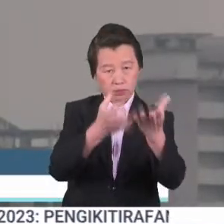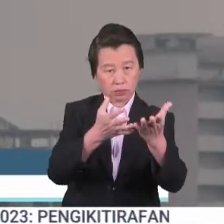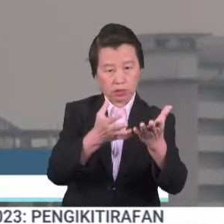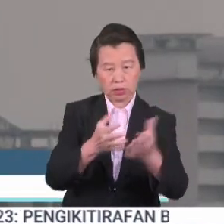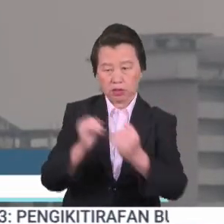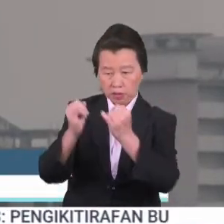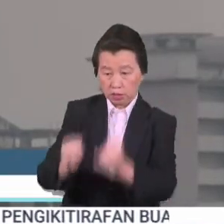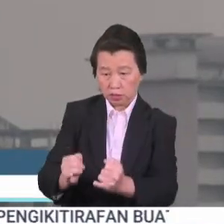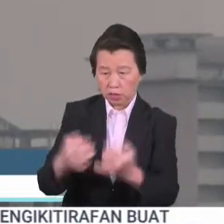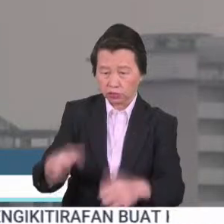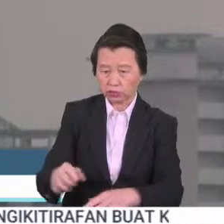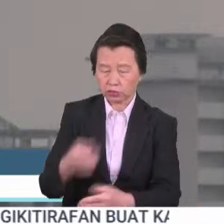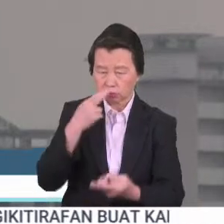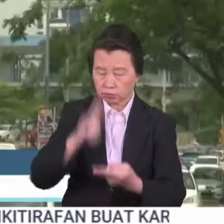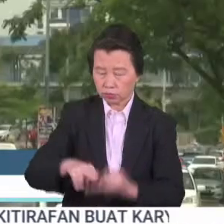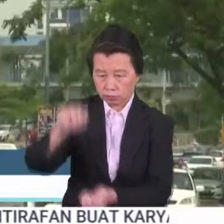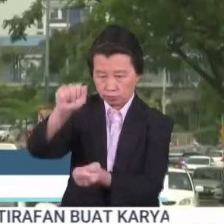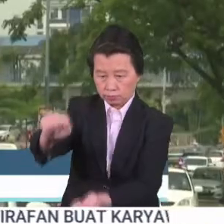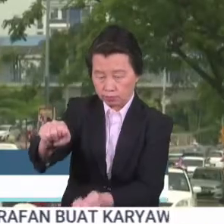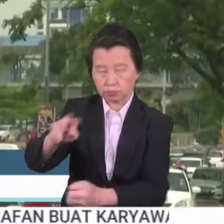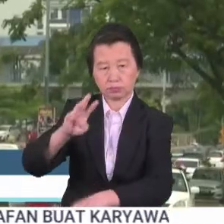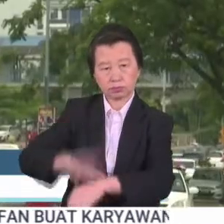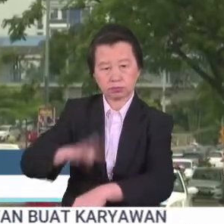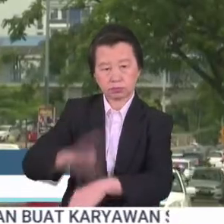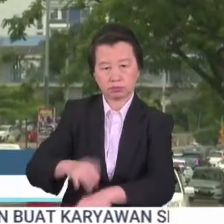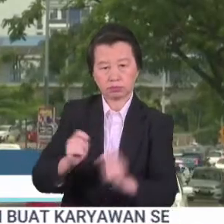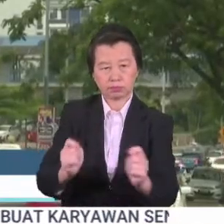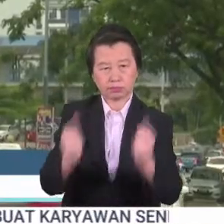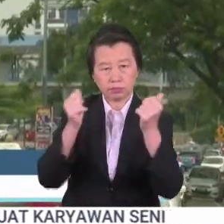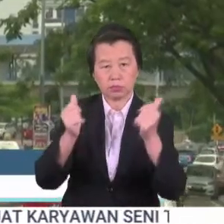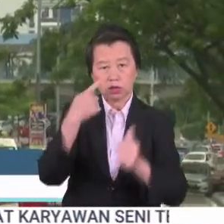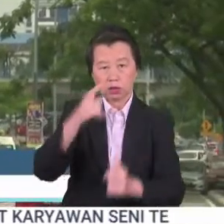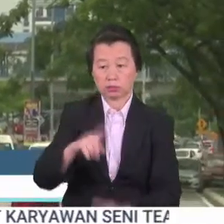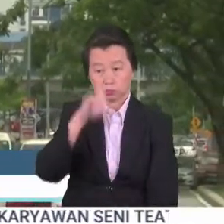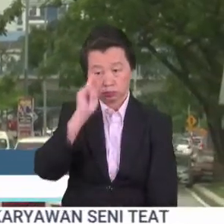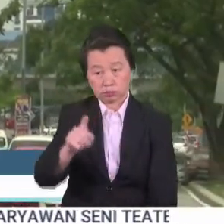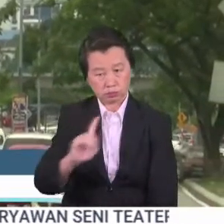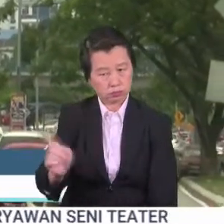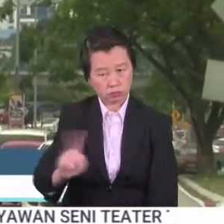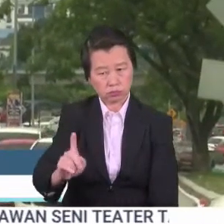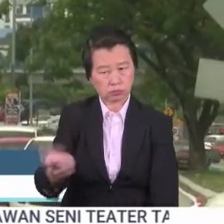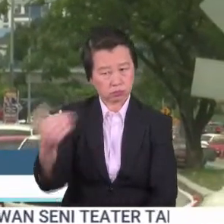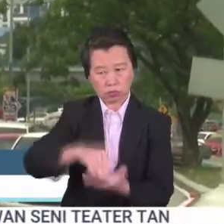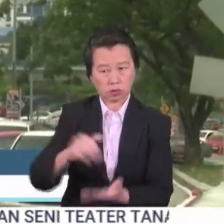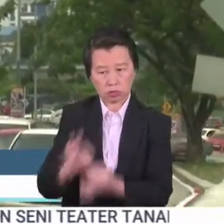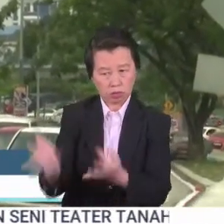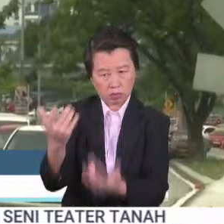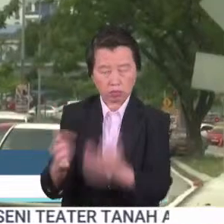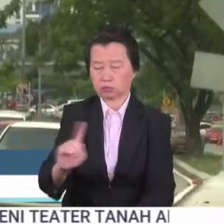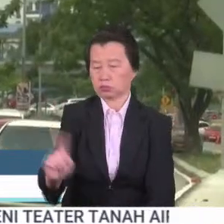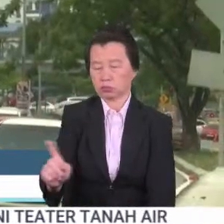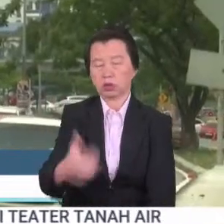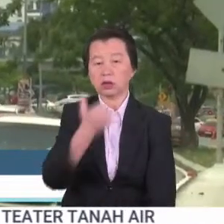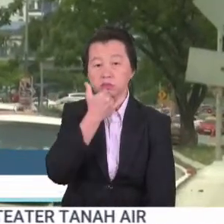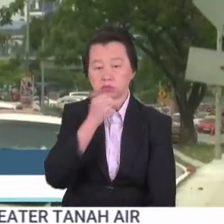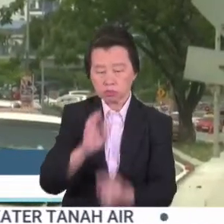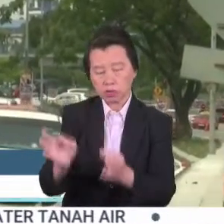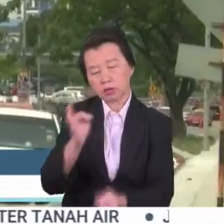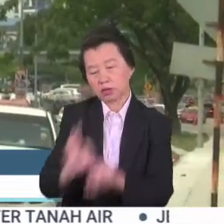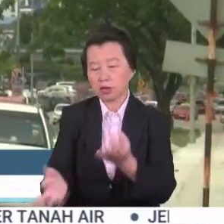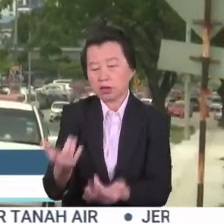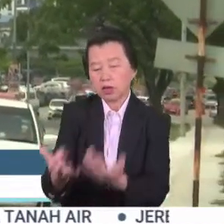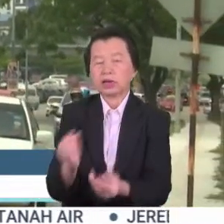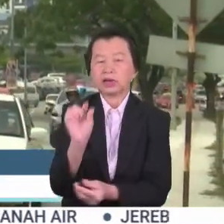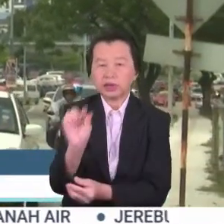individu terlibat telah diberi notis amaran serta-merta bagi memastikan kes tidak berulang kesalahan pembakaran terbuka